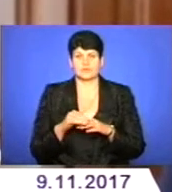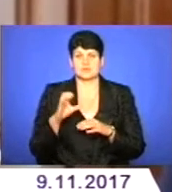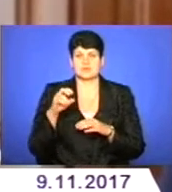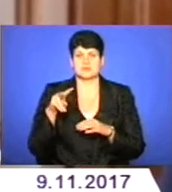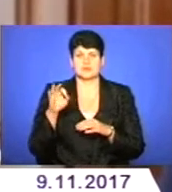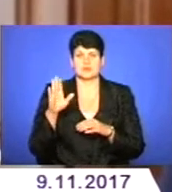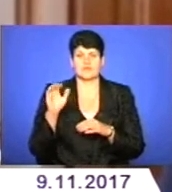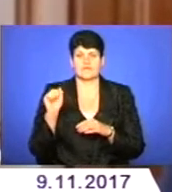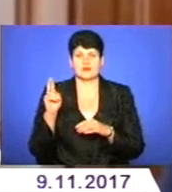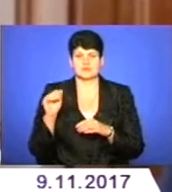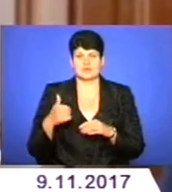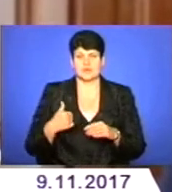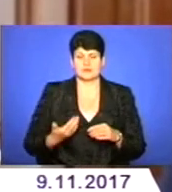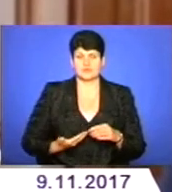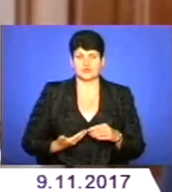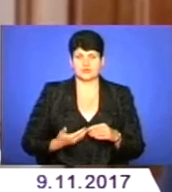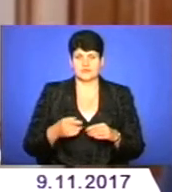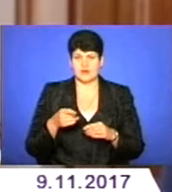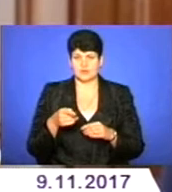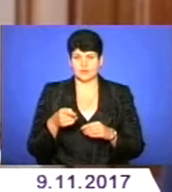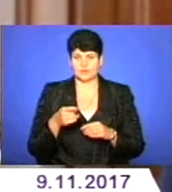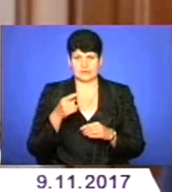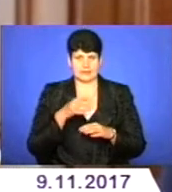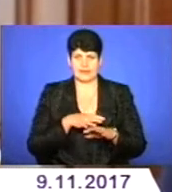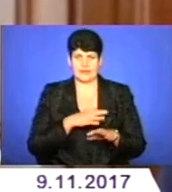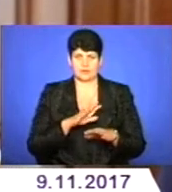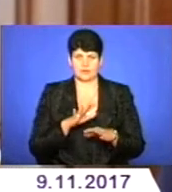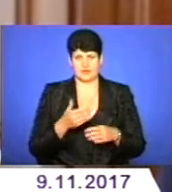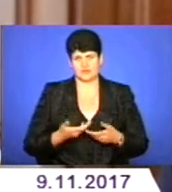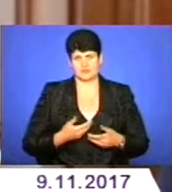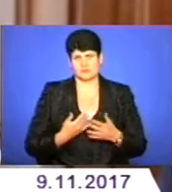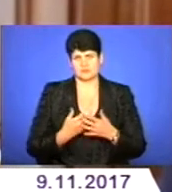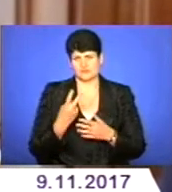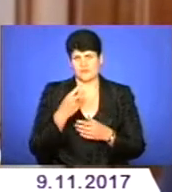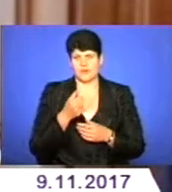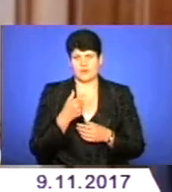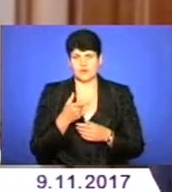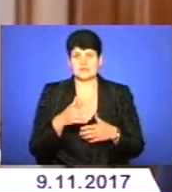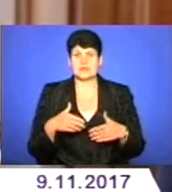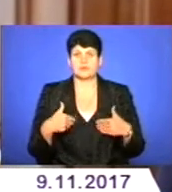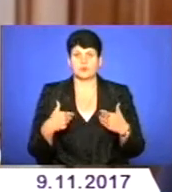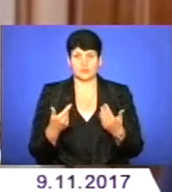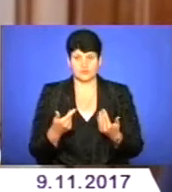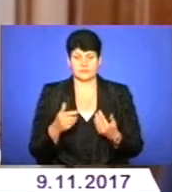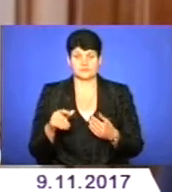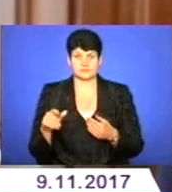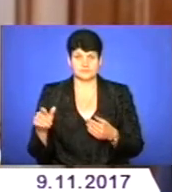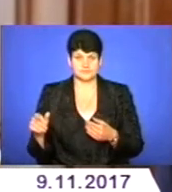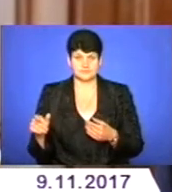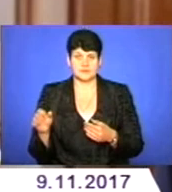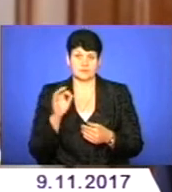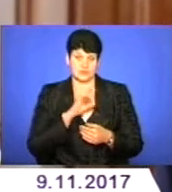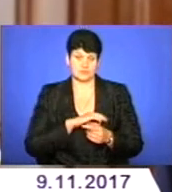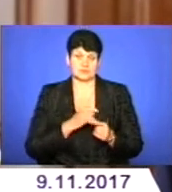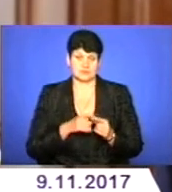який проживаю недовго, тобто я проживаю десь 2 роки, запропонував мешканцям